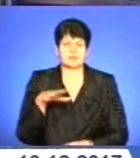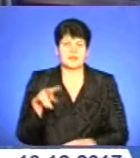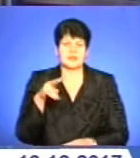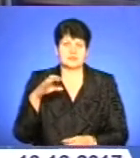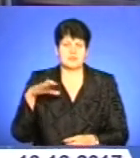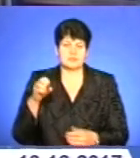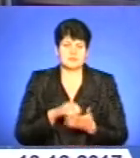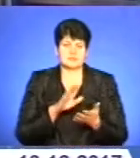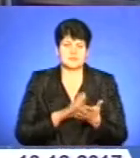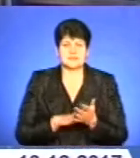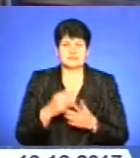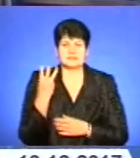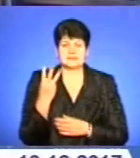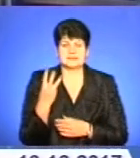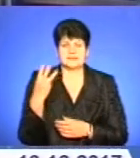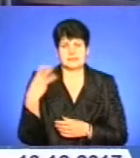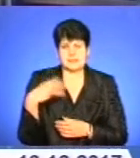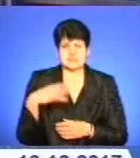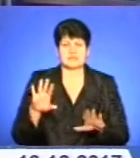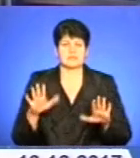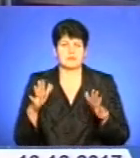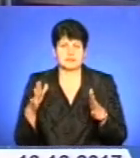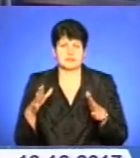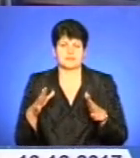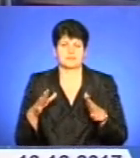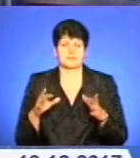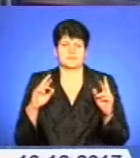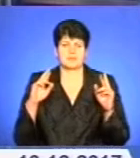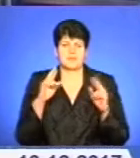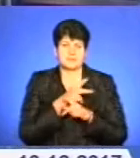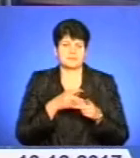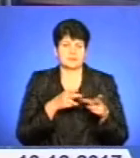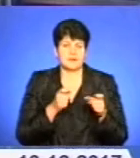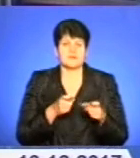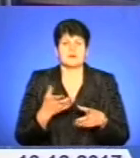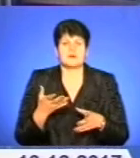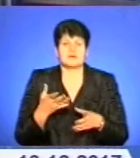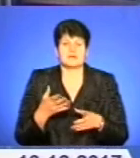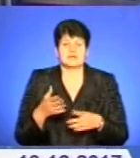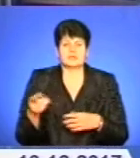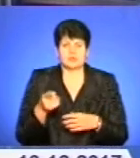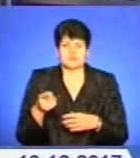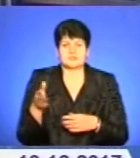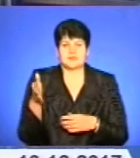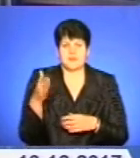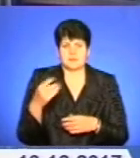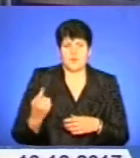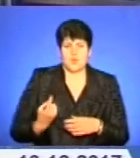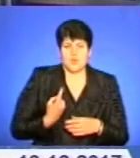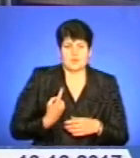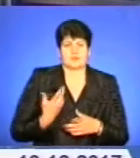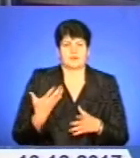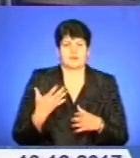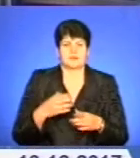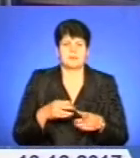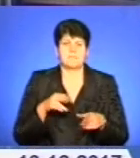листопаді зафіксували майже 30 випадків браконьєрства. Тернопільський рибоохоронний патруль провів 53 рибоохоронних рейди, під